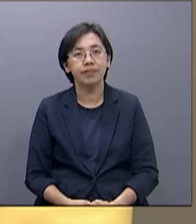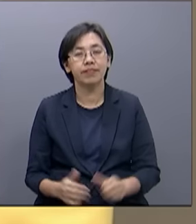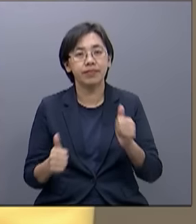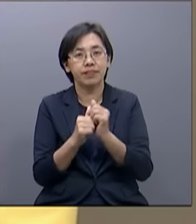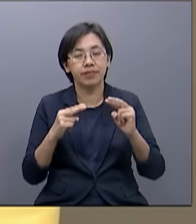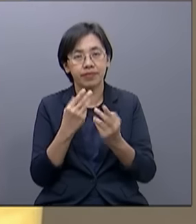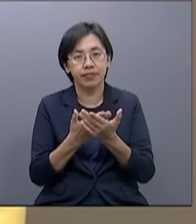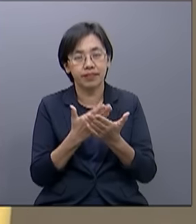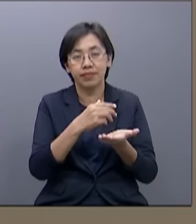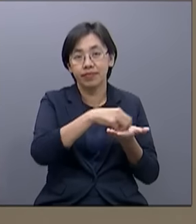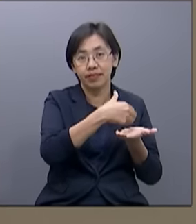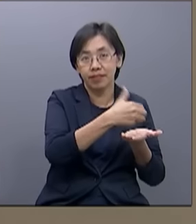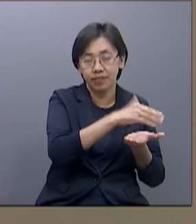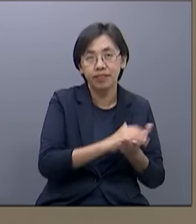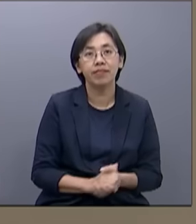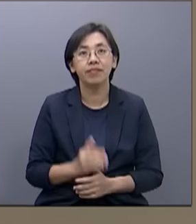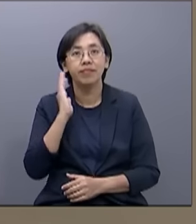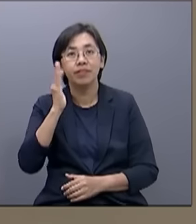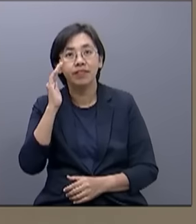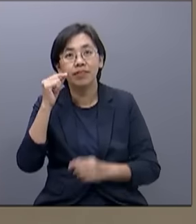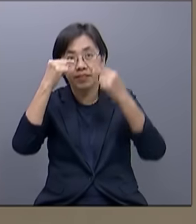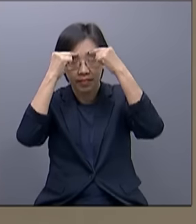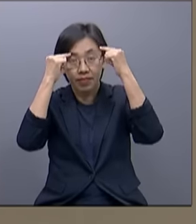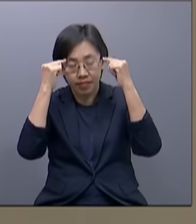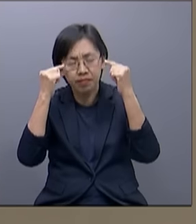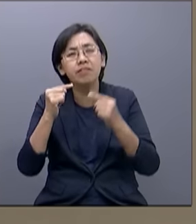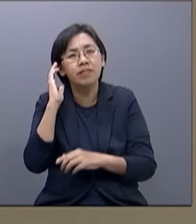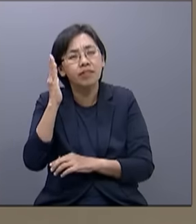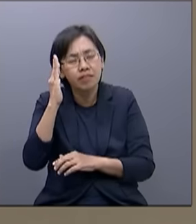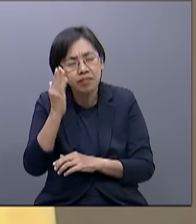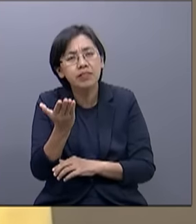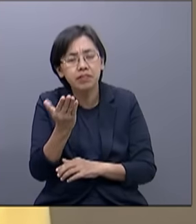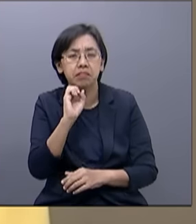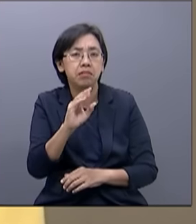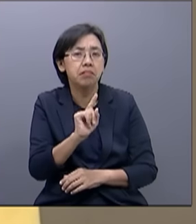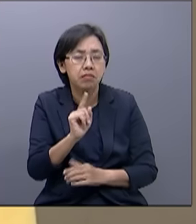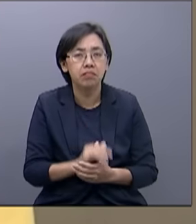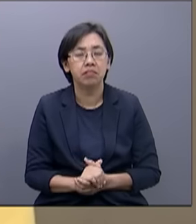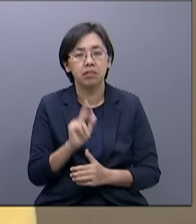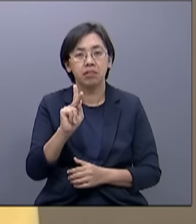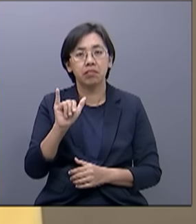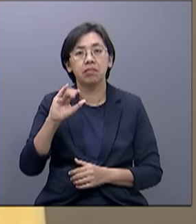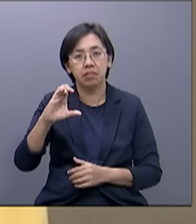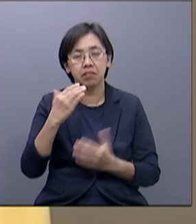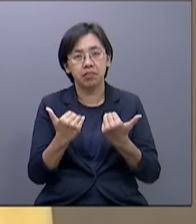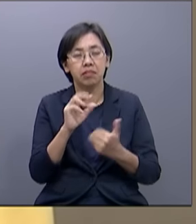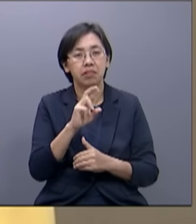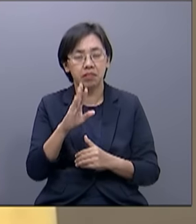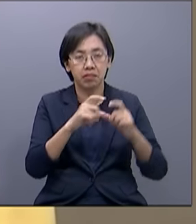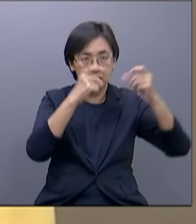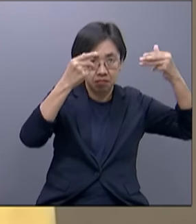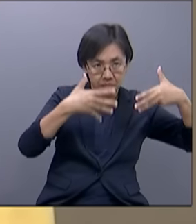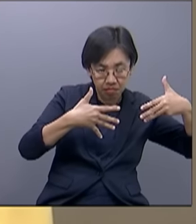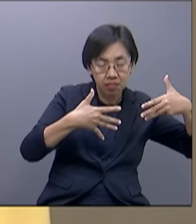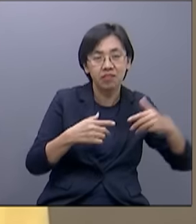ทางด้านรัฐมนตรีเชื่อว่าการกระทรวงการคลังคุณเผ่าภูมิรจนสกุลก็บอกว่าระบบการยืนยันตัวตน kycถือว่าเสร็จสมบูรณ์แล้วส่วน